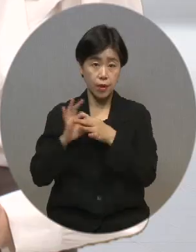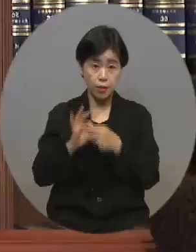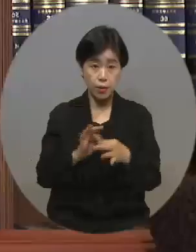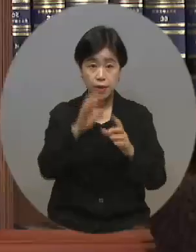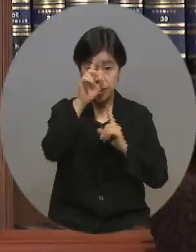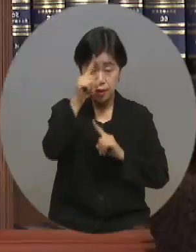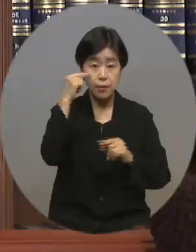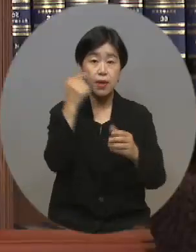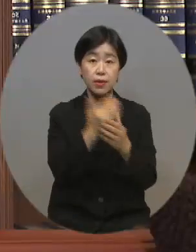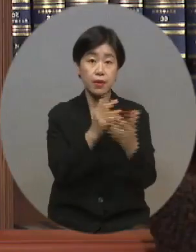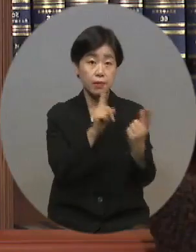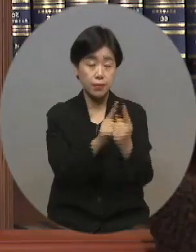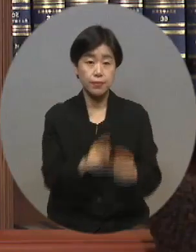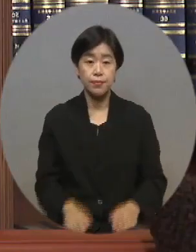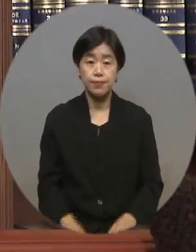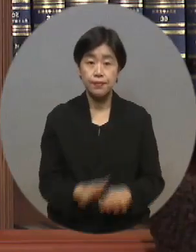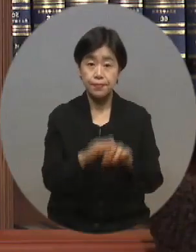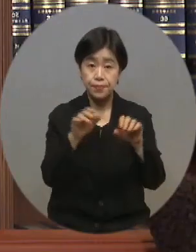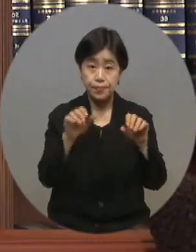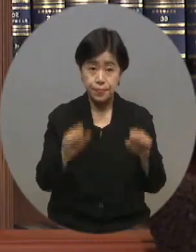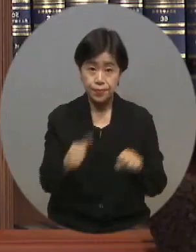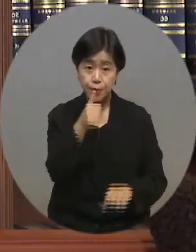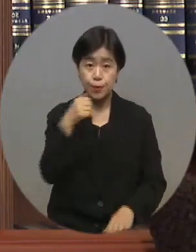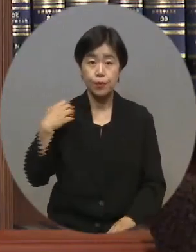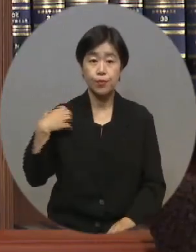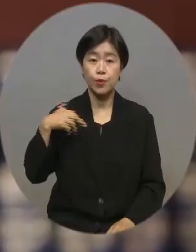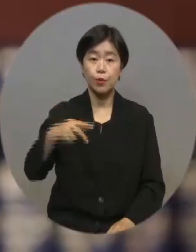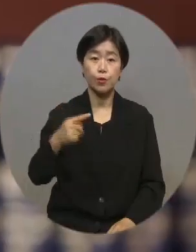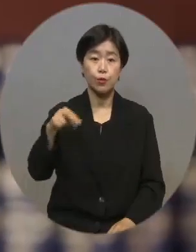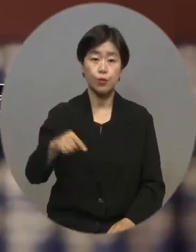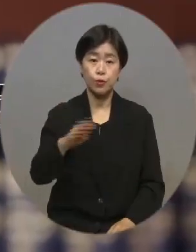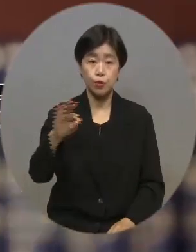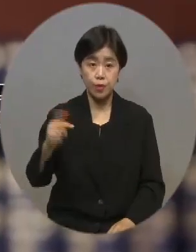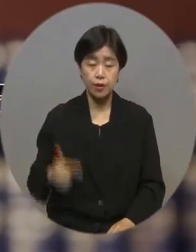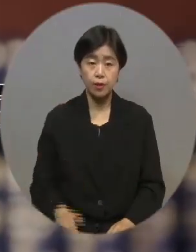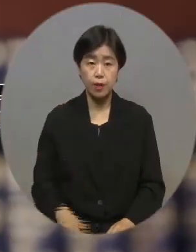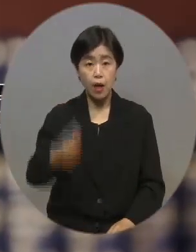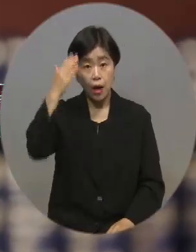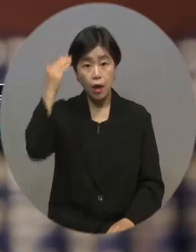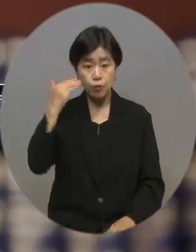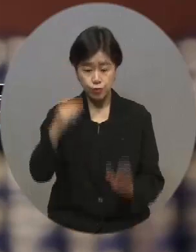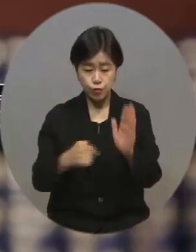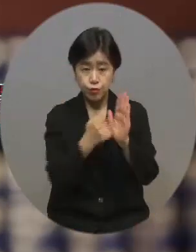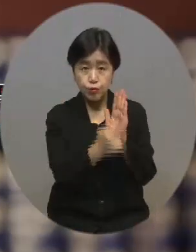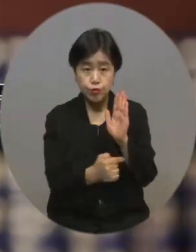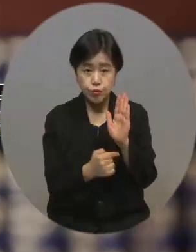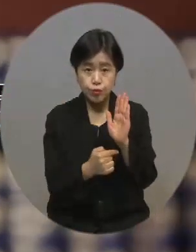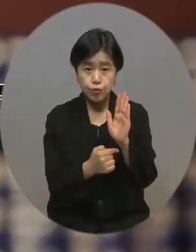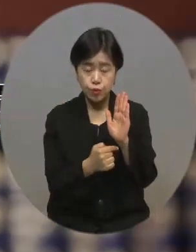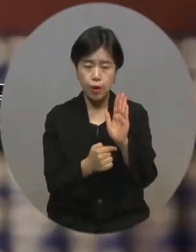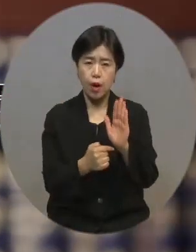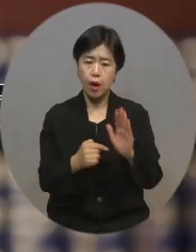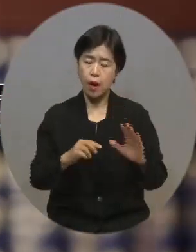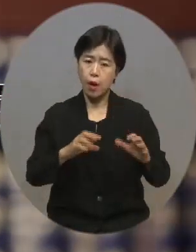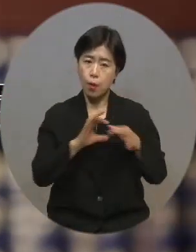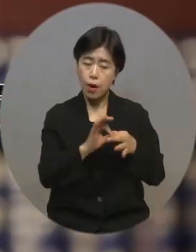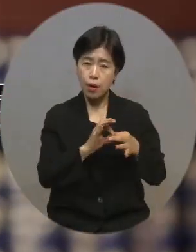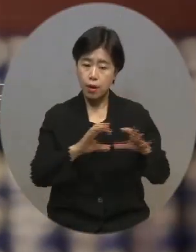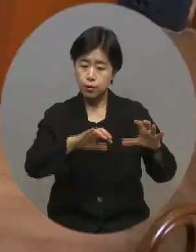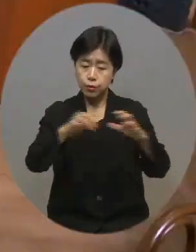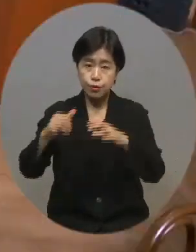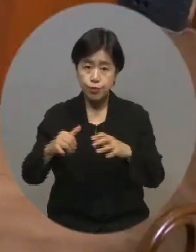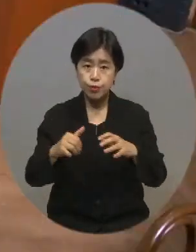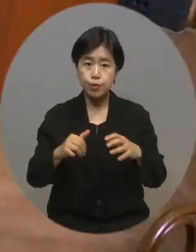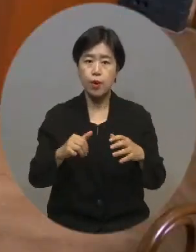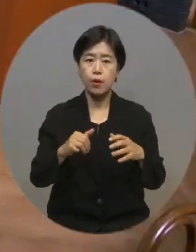함께합니다. 안녕하세요. 통일담담의 아나운서 조수빈입니다. 한반도를 둘러싼 국제 정세가 점점 복잡해지고 있는데요.